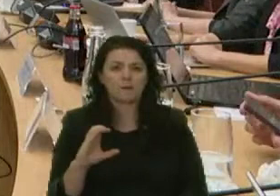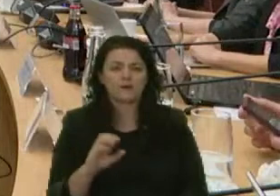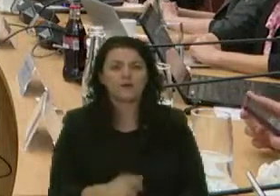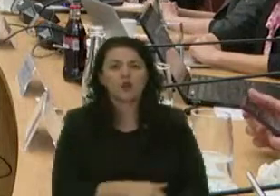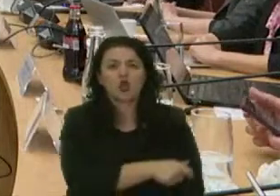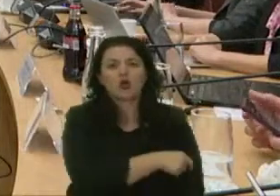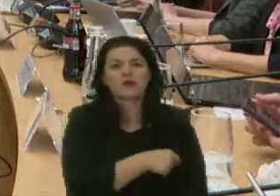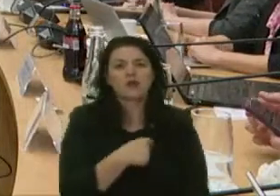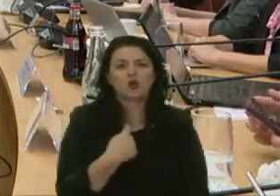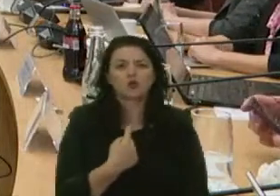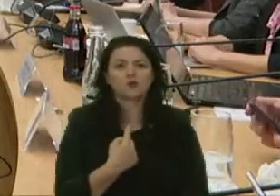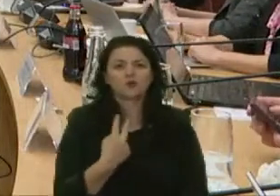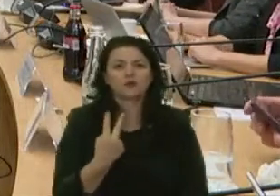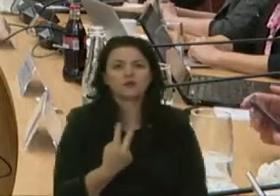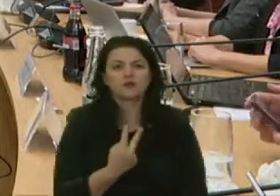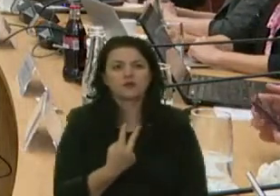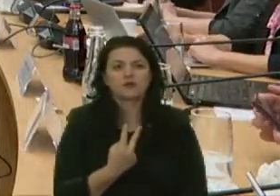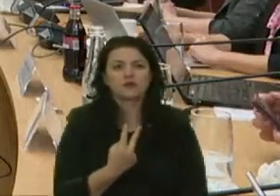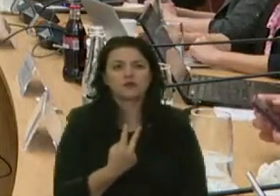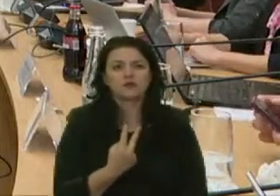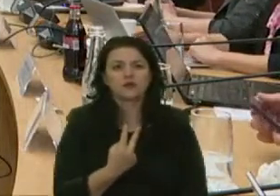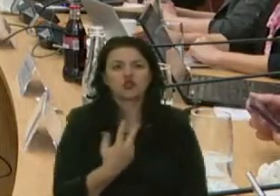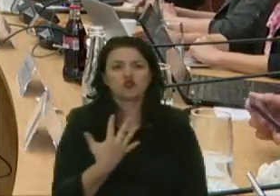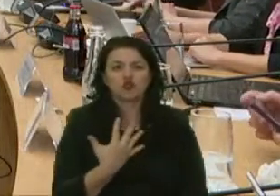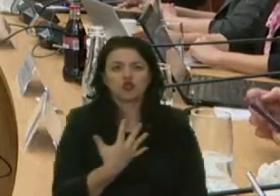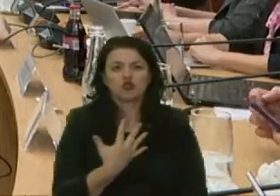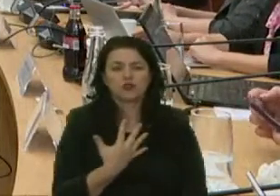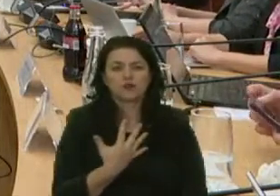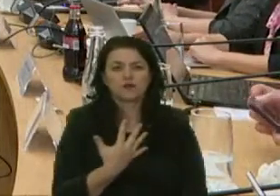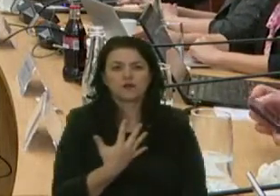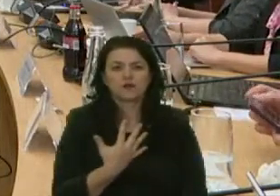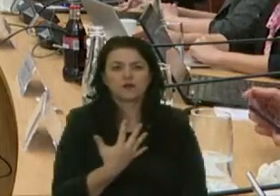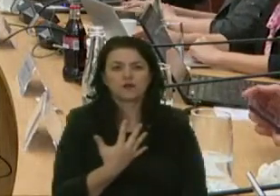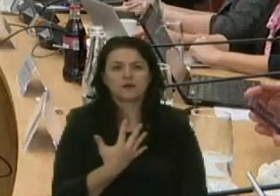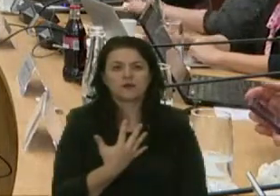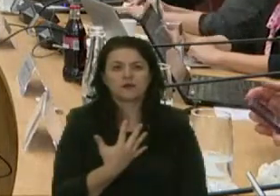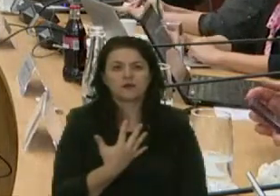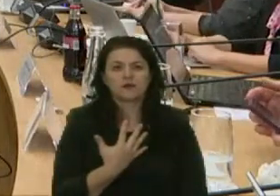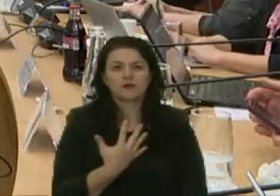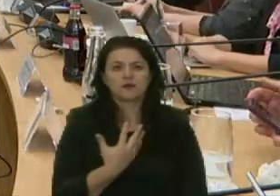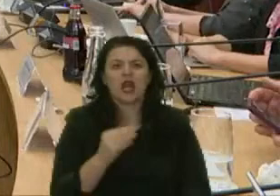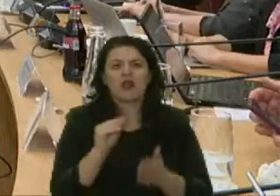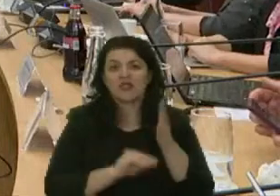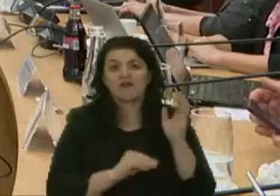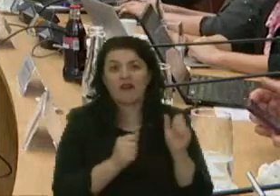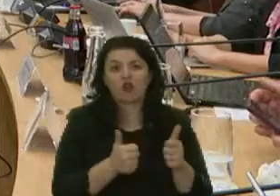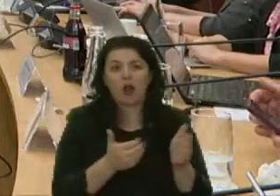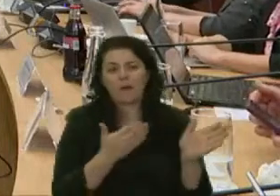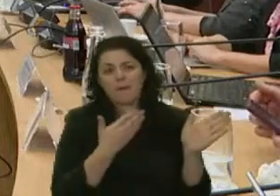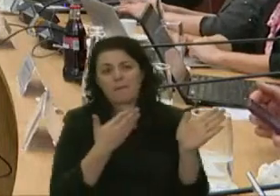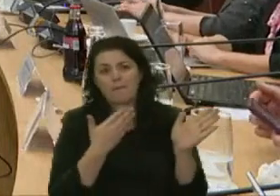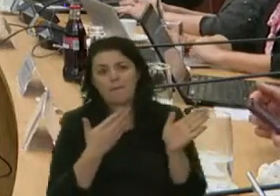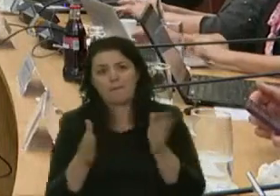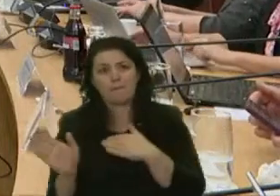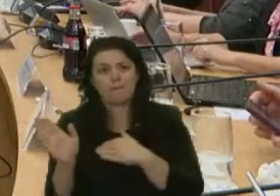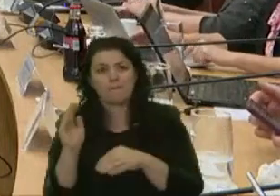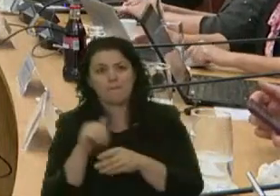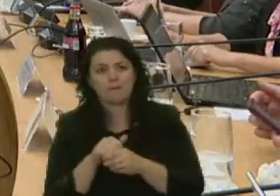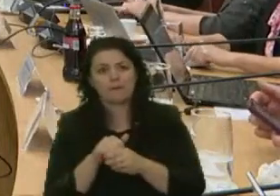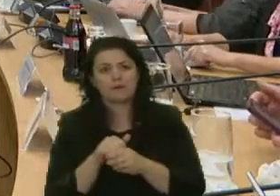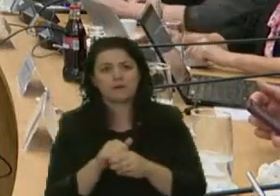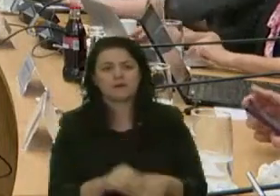2 Comisia juridică Avis favorabil Comisia 5 Comisia c Avis favorabil supun la votul 39